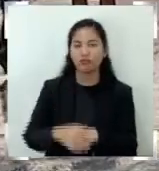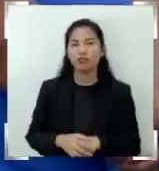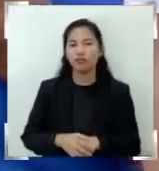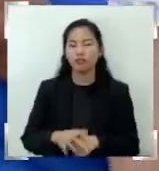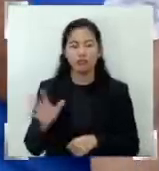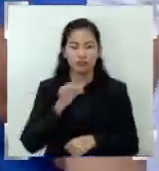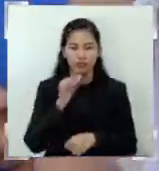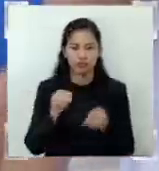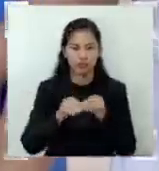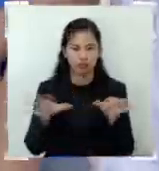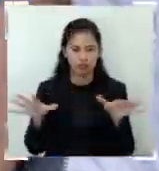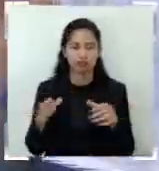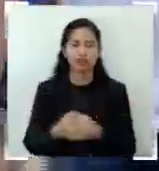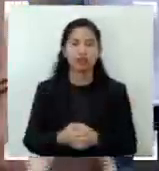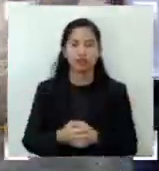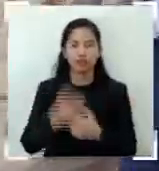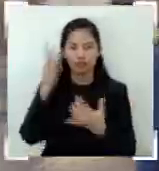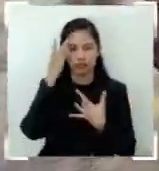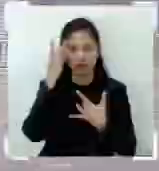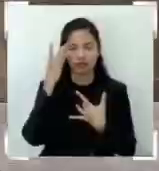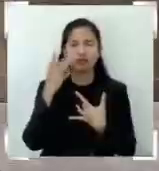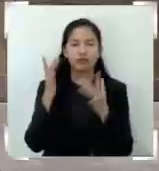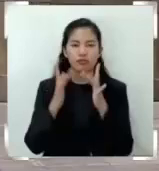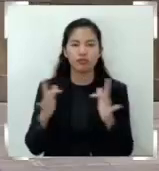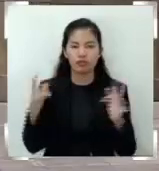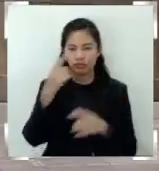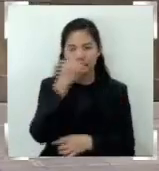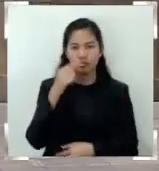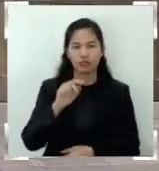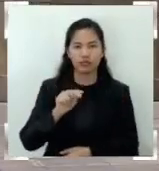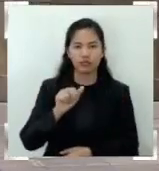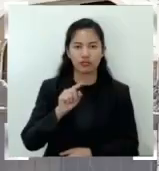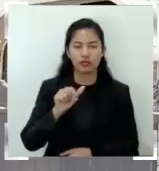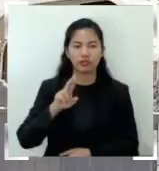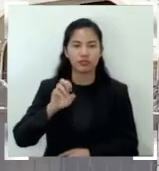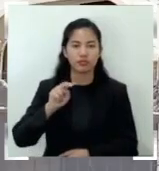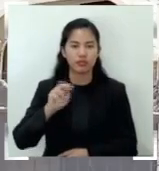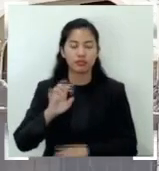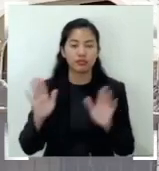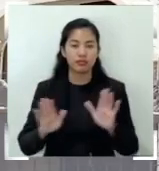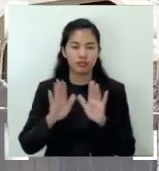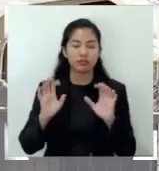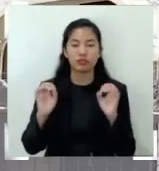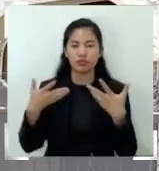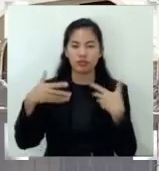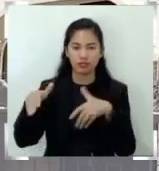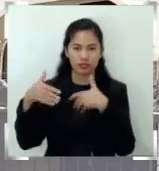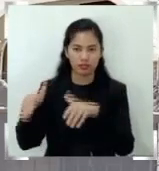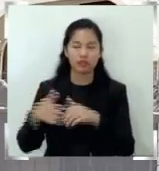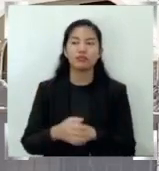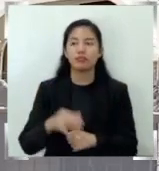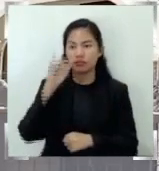spreader event sa pista ng Itim na Nazareno sa Linggo. Dahil walang mangyayaring traslasyon, muling paalala ni Moreno, huwag